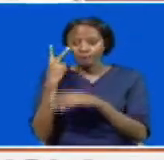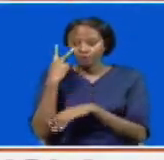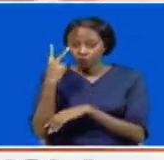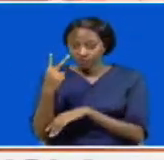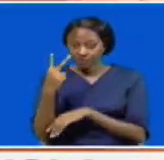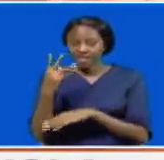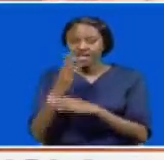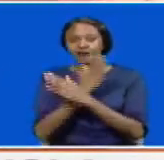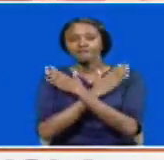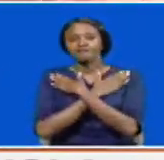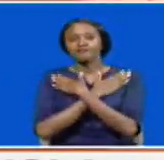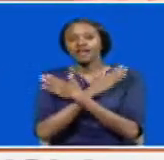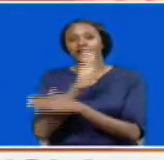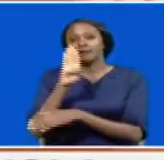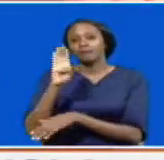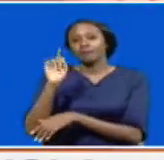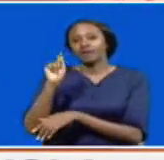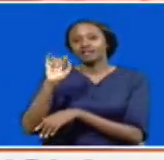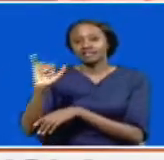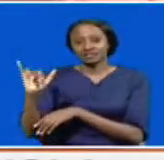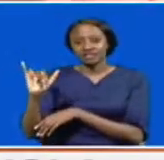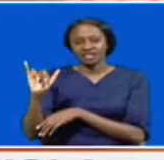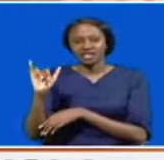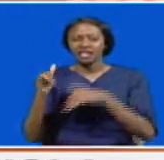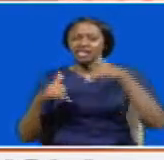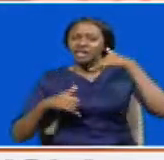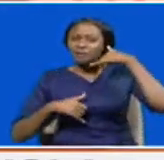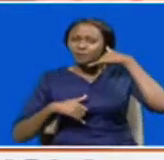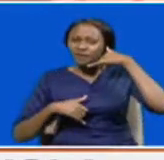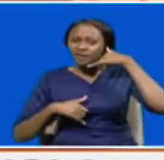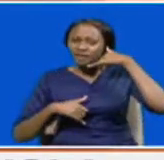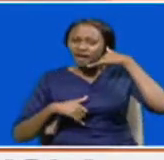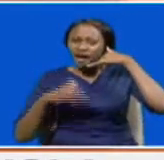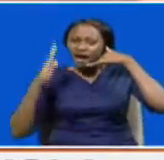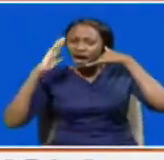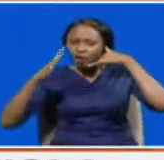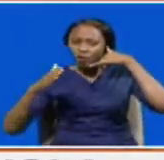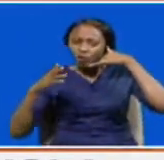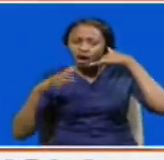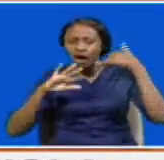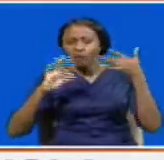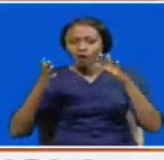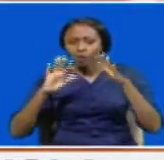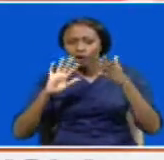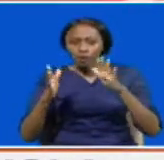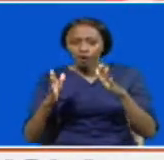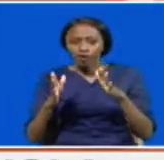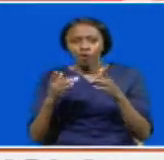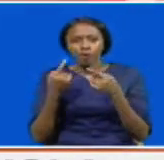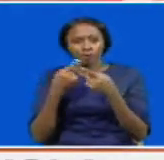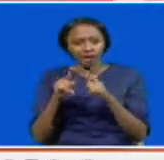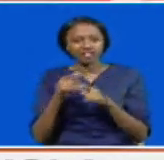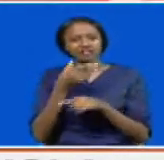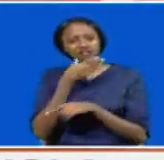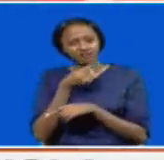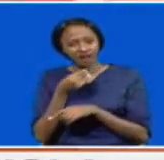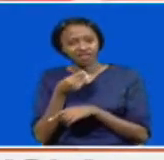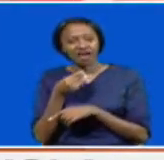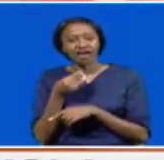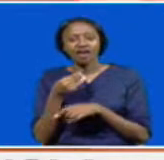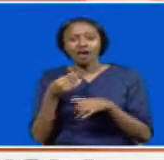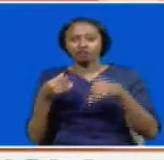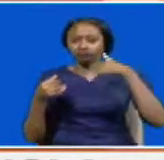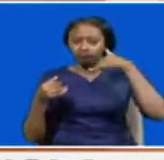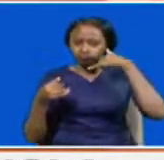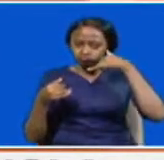Betty. Kupigia simu, ikaita, lakini hapo mtu anashika. Kuna namba ya babake. Nikampigia